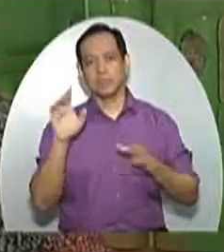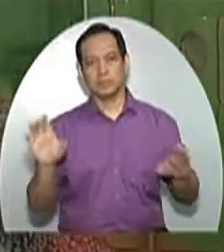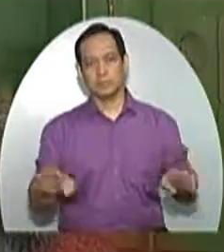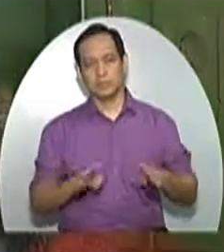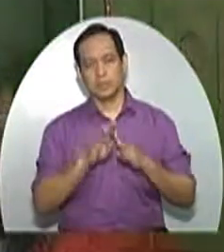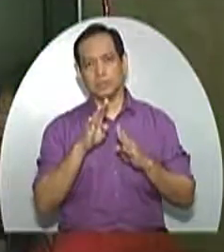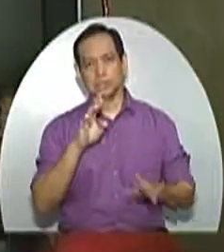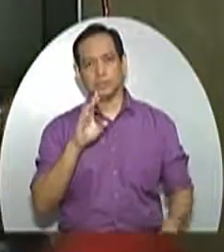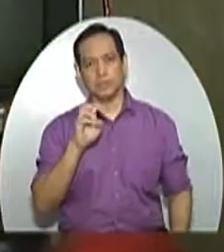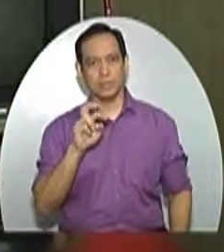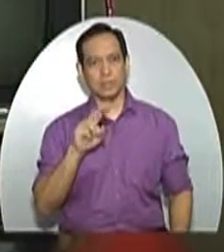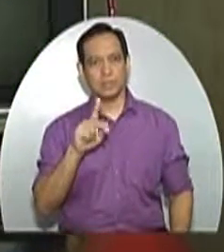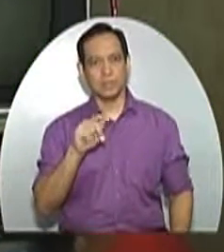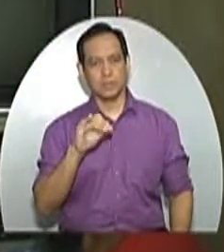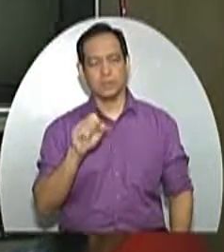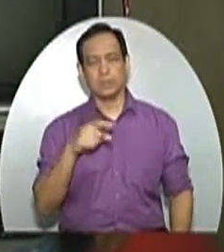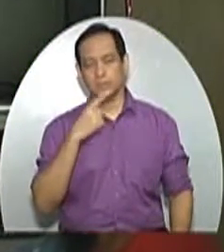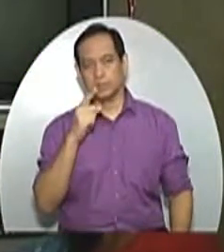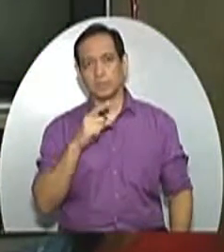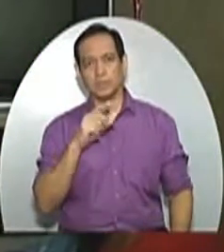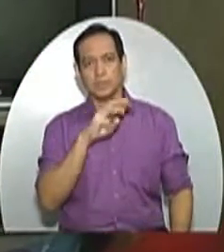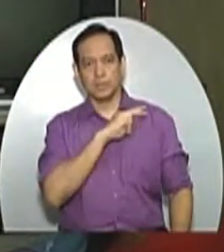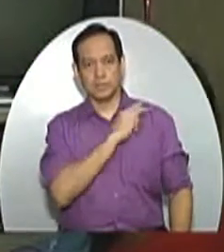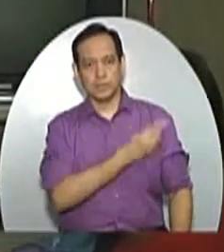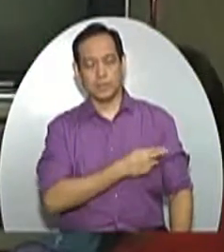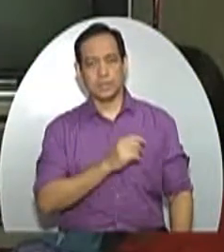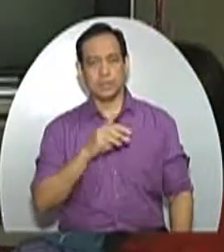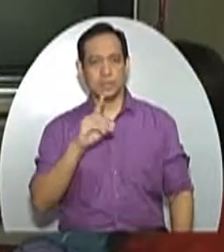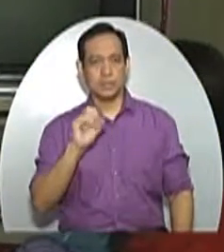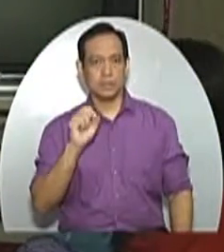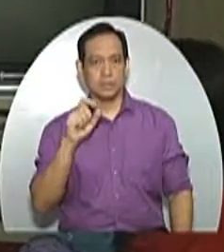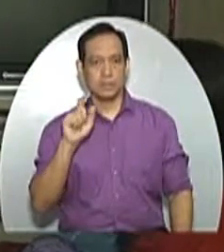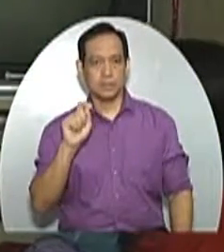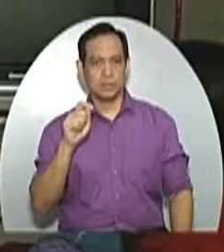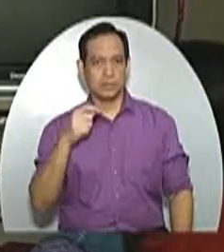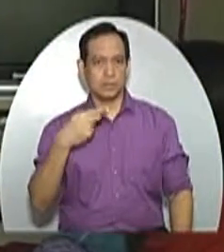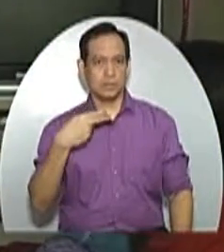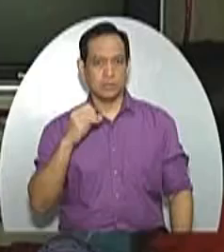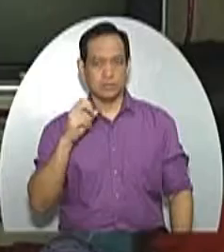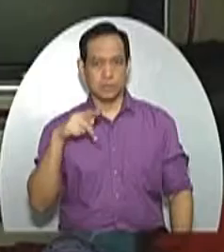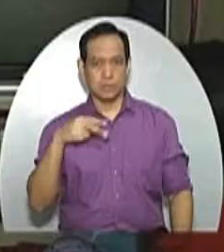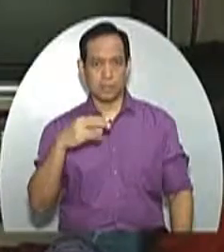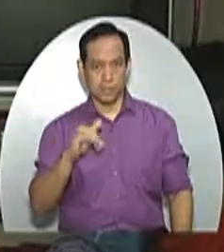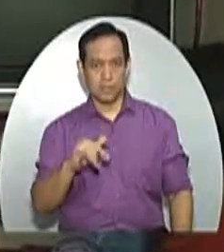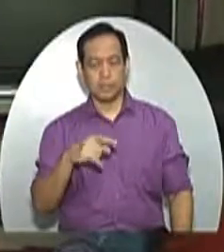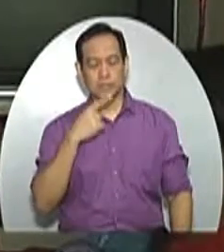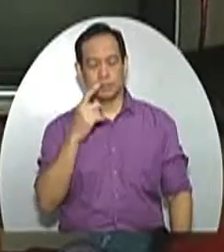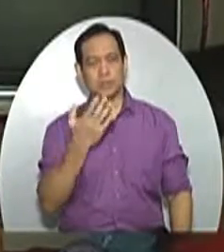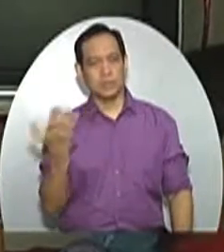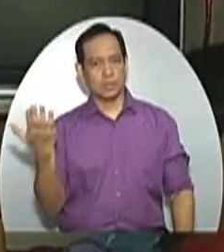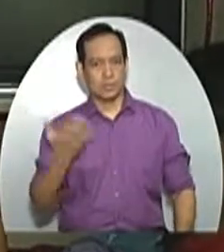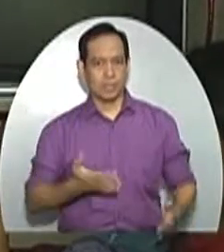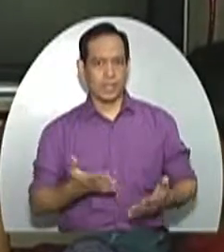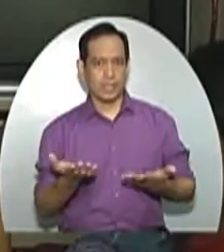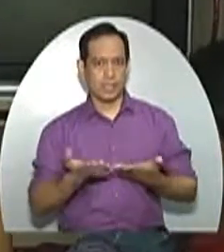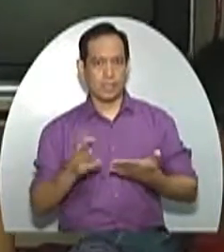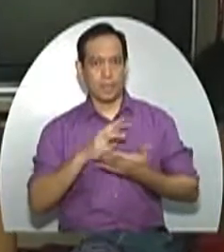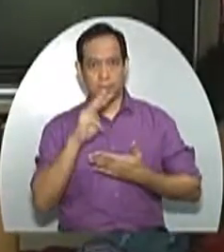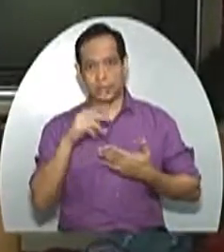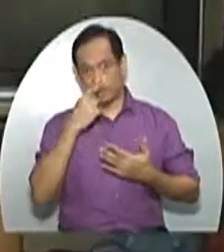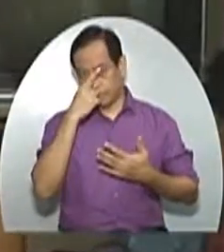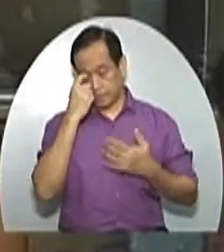BRTTH, sabi po, muscular dystrophy. Dalhin ko daw po sa Maynila para daw po maano, kasi marami daw po dito ang